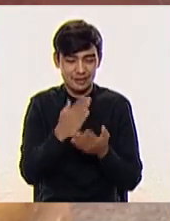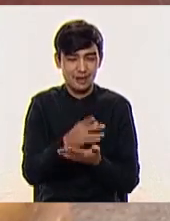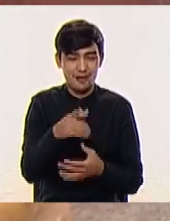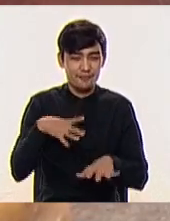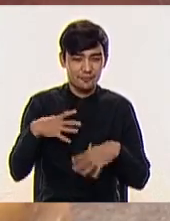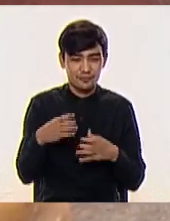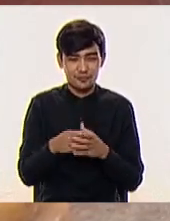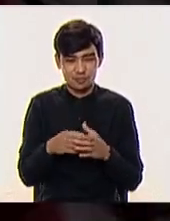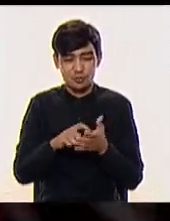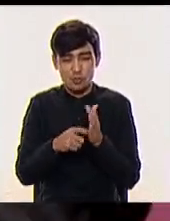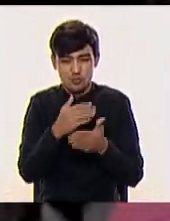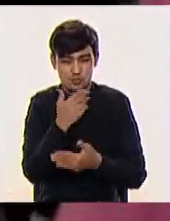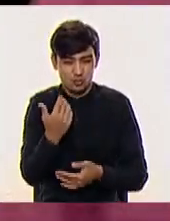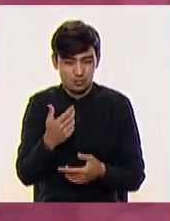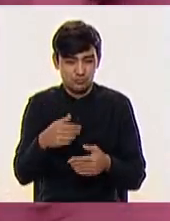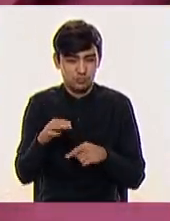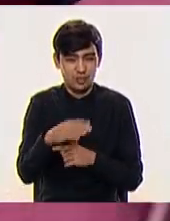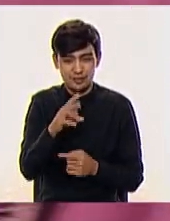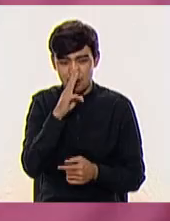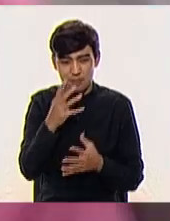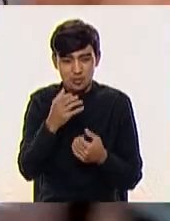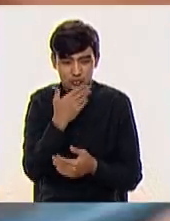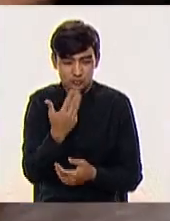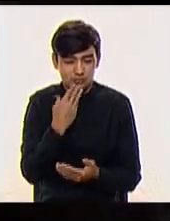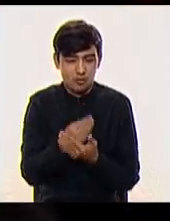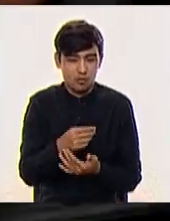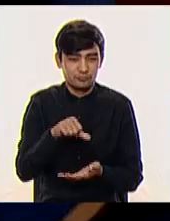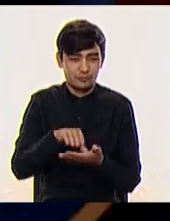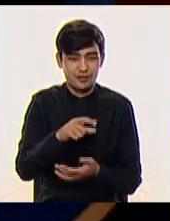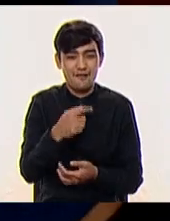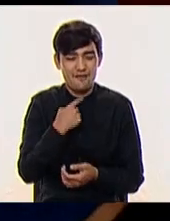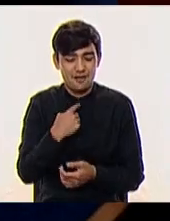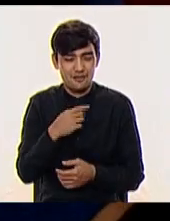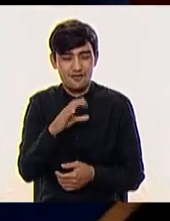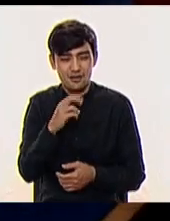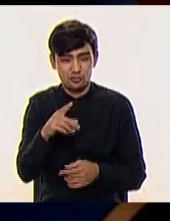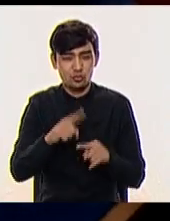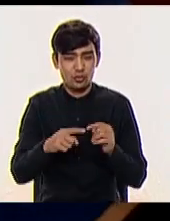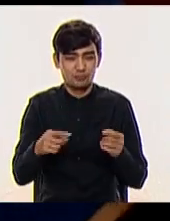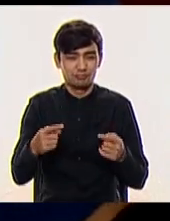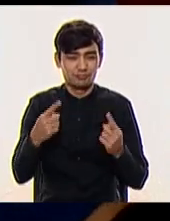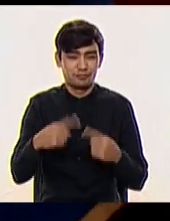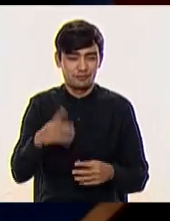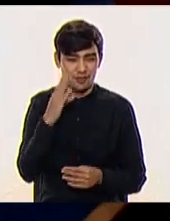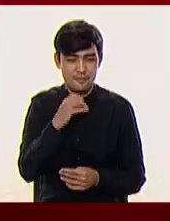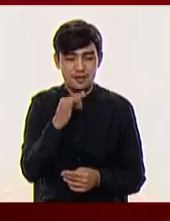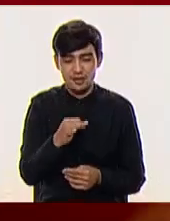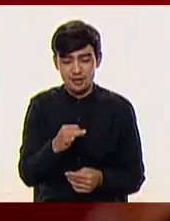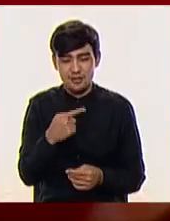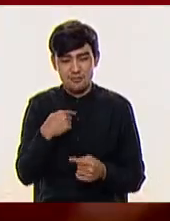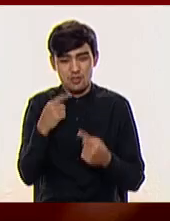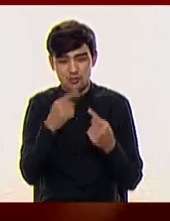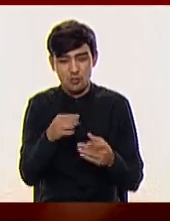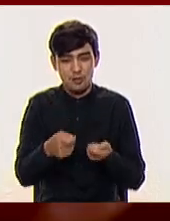негде. Руководитель хора не получает зарплату за свой труд, и вокалисты боятся, что хор развалится. В ответ на песенный протест